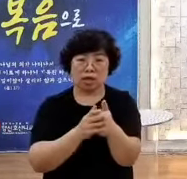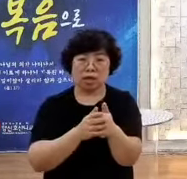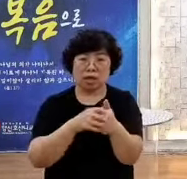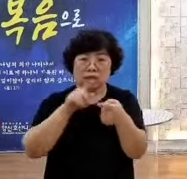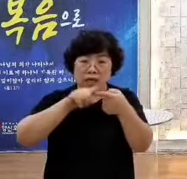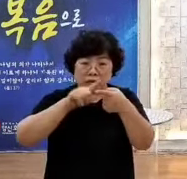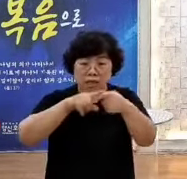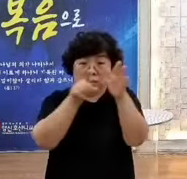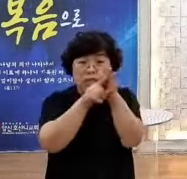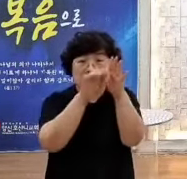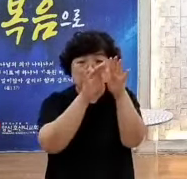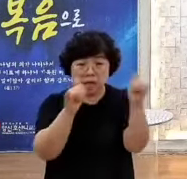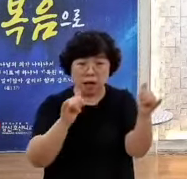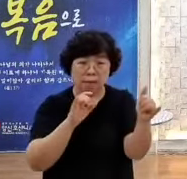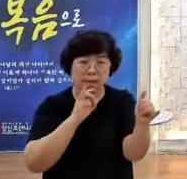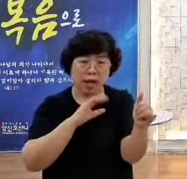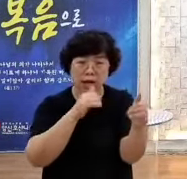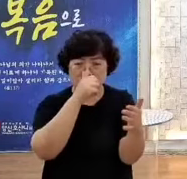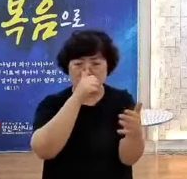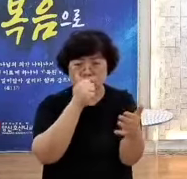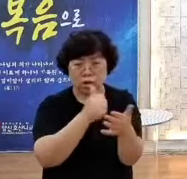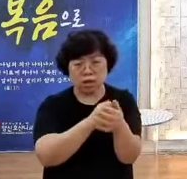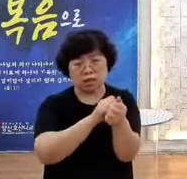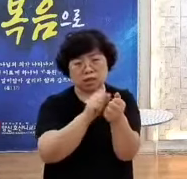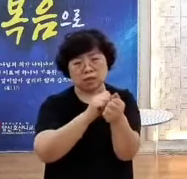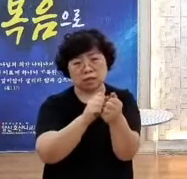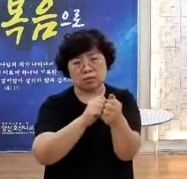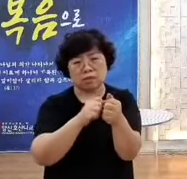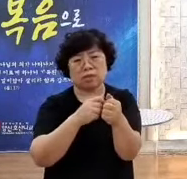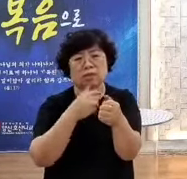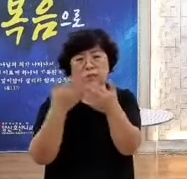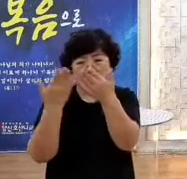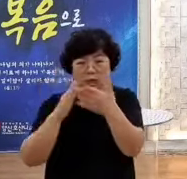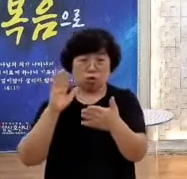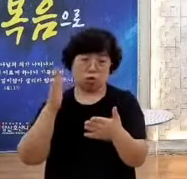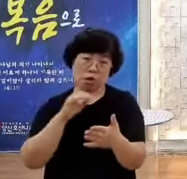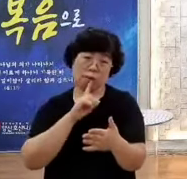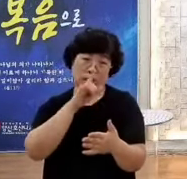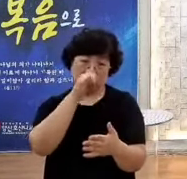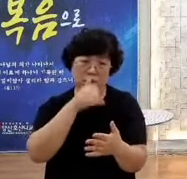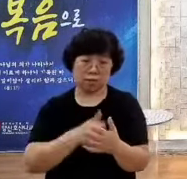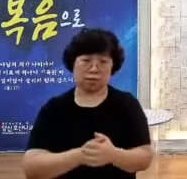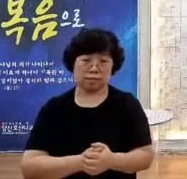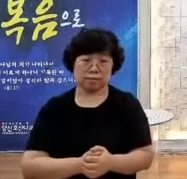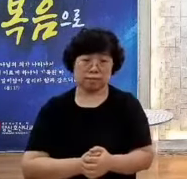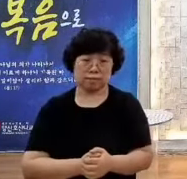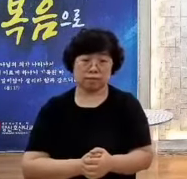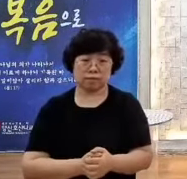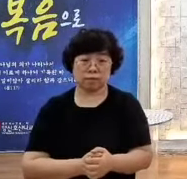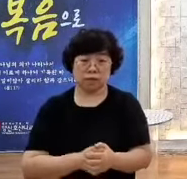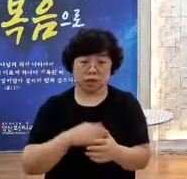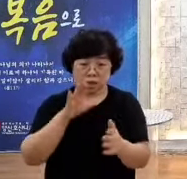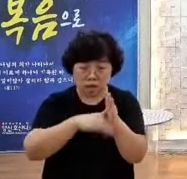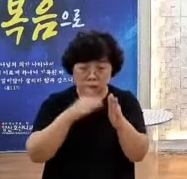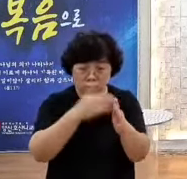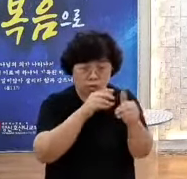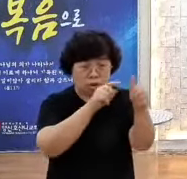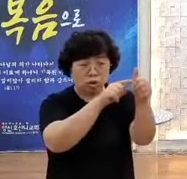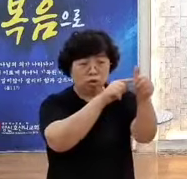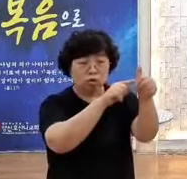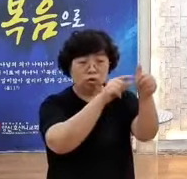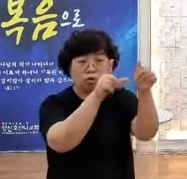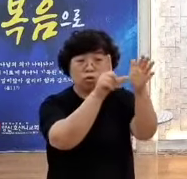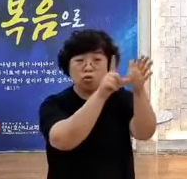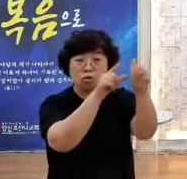사하지 못할 죄가 없다라는 것을 이 본문이 말하고 있는 놀라운 메시지라는 거예요. 루터는 이때부터 이제 제 문제에 대해서